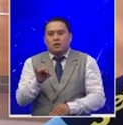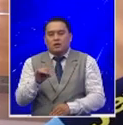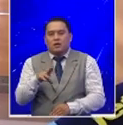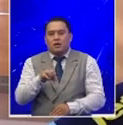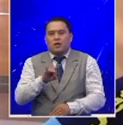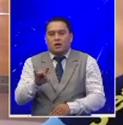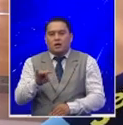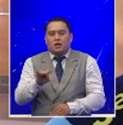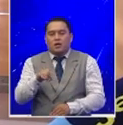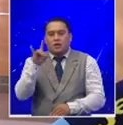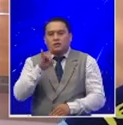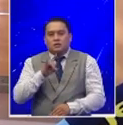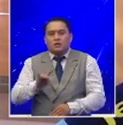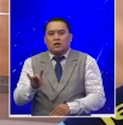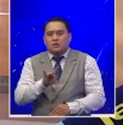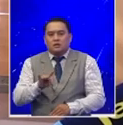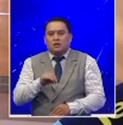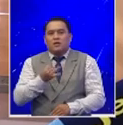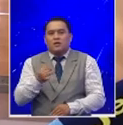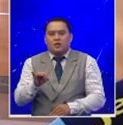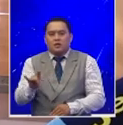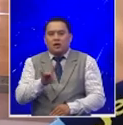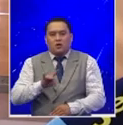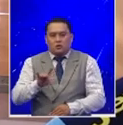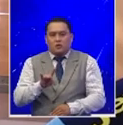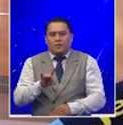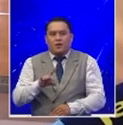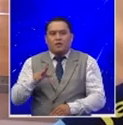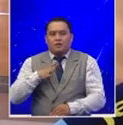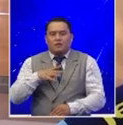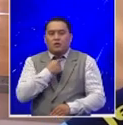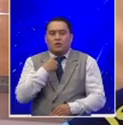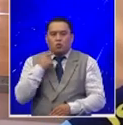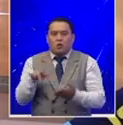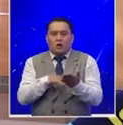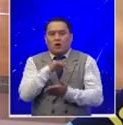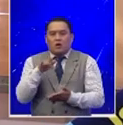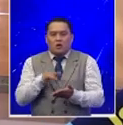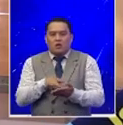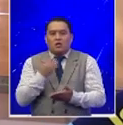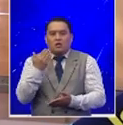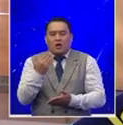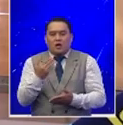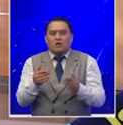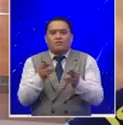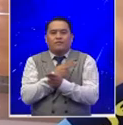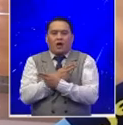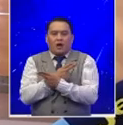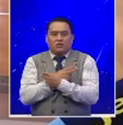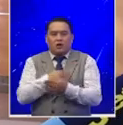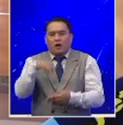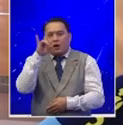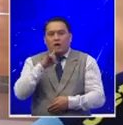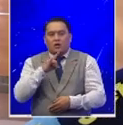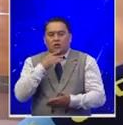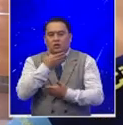Талгарского, Имбекши-Казахского, Илийского районов, да, и города Талдыкурган, потому что именно в дачах у